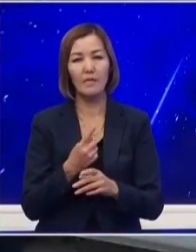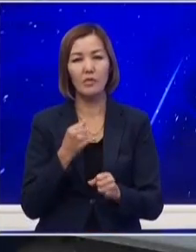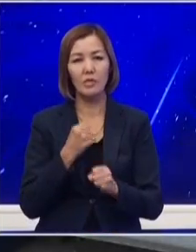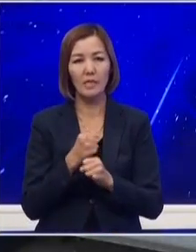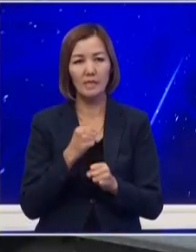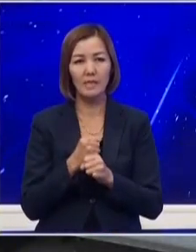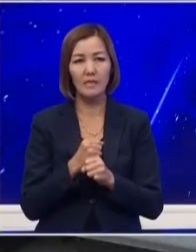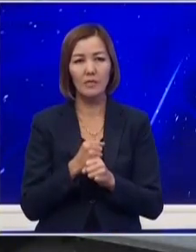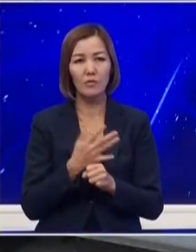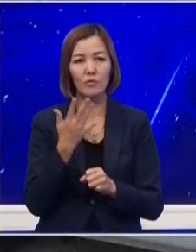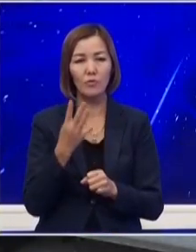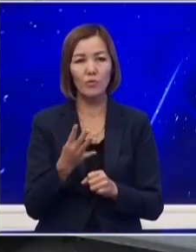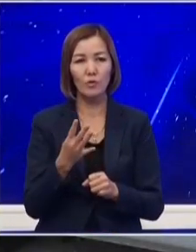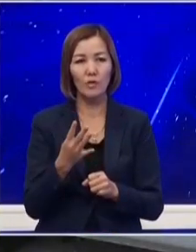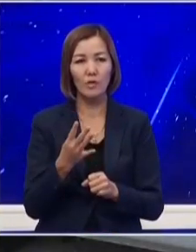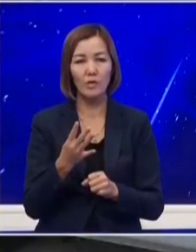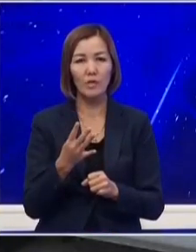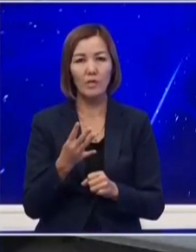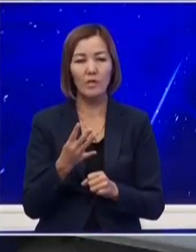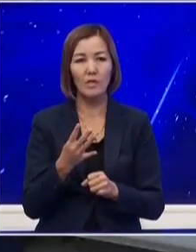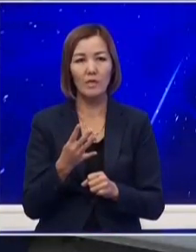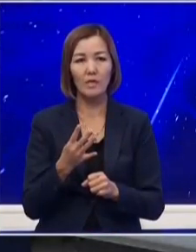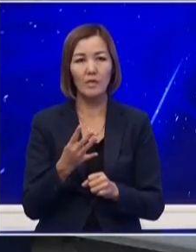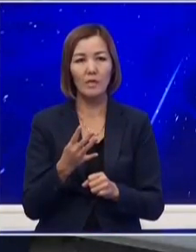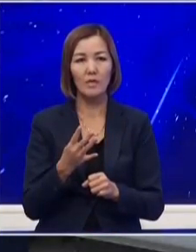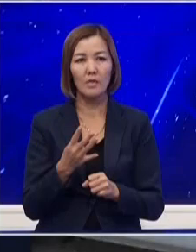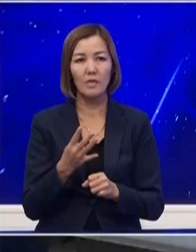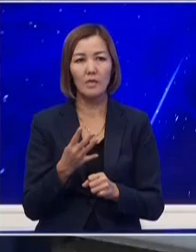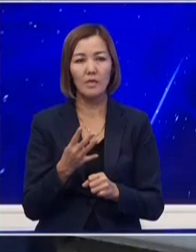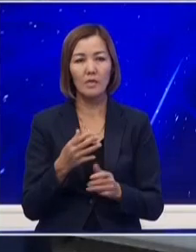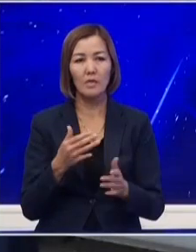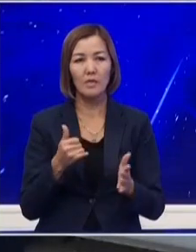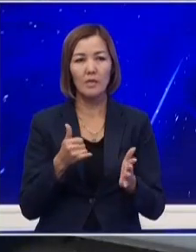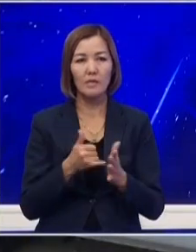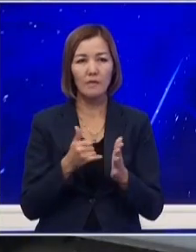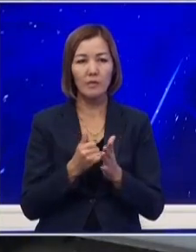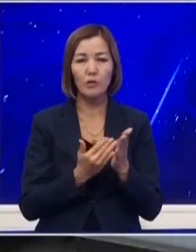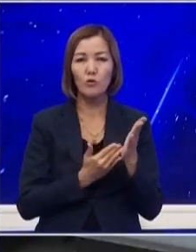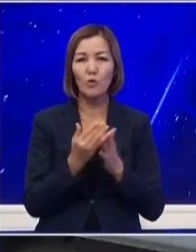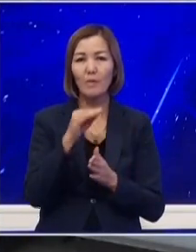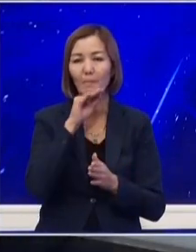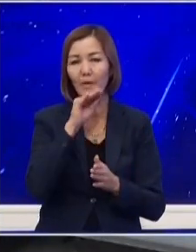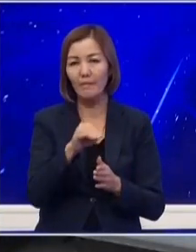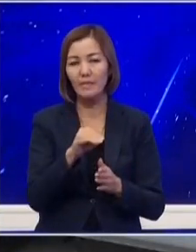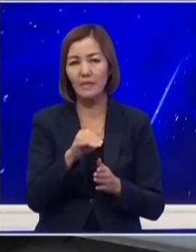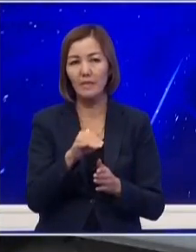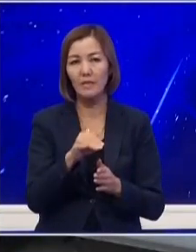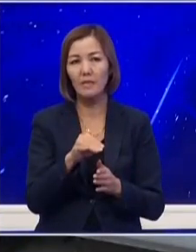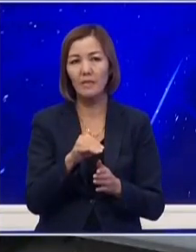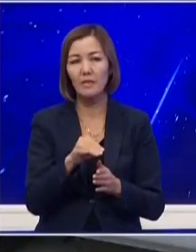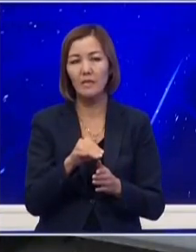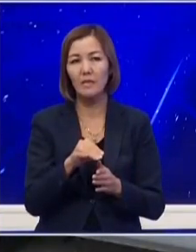бала сварщиктерді өткіздік. Мысалы, мен мына отырған сварщигім өте жоғары профессионалды сварщик, мына отырған